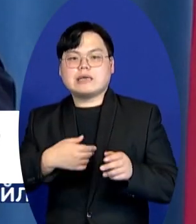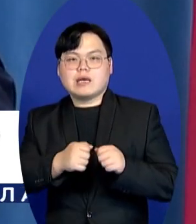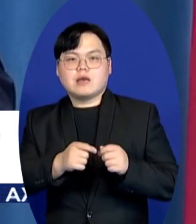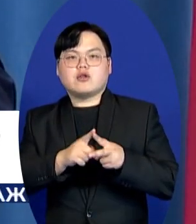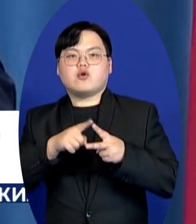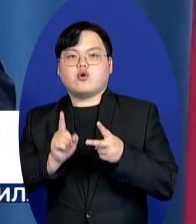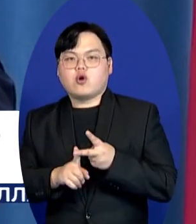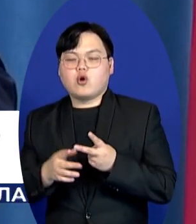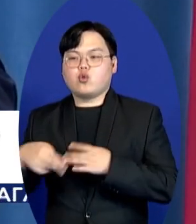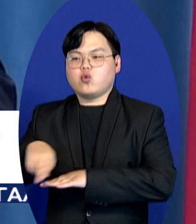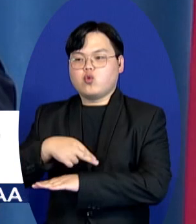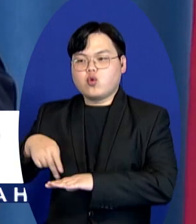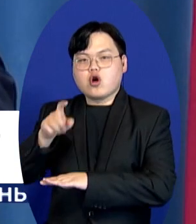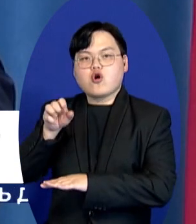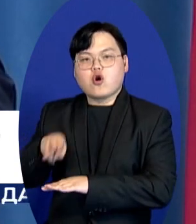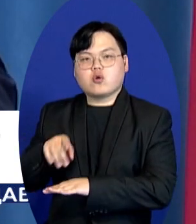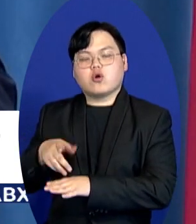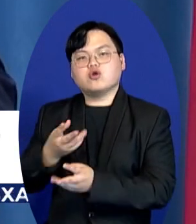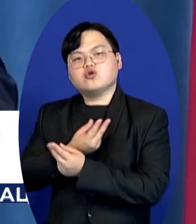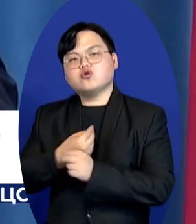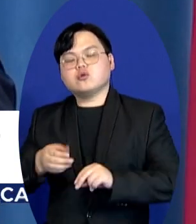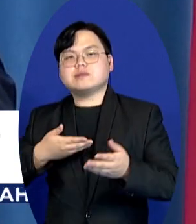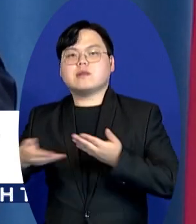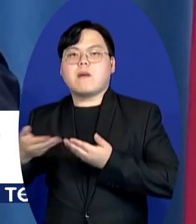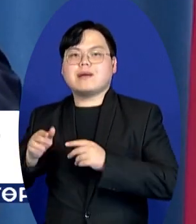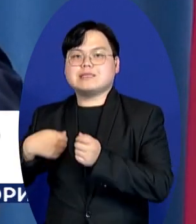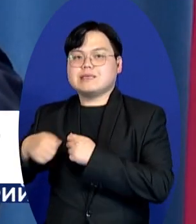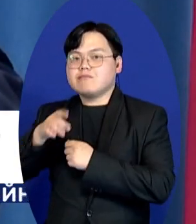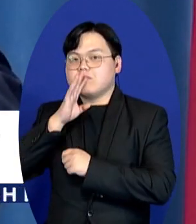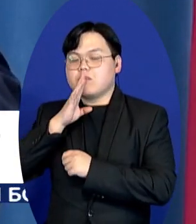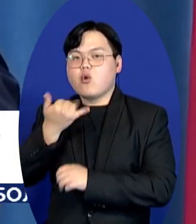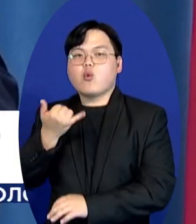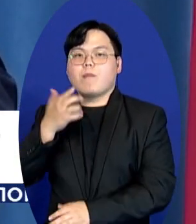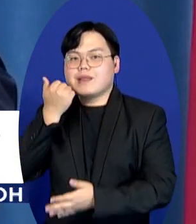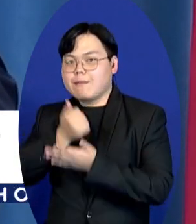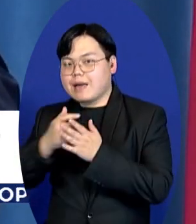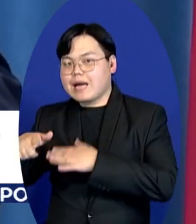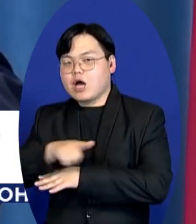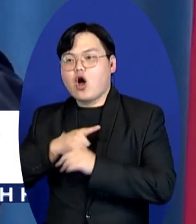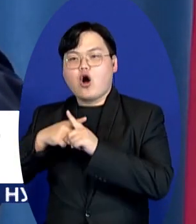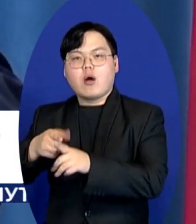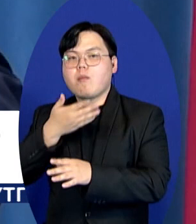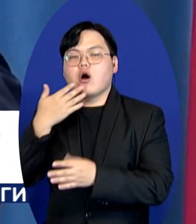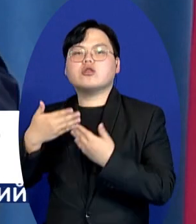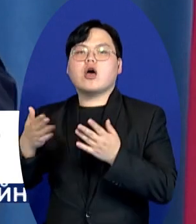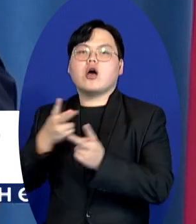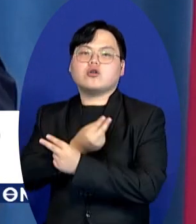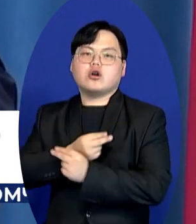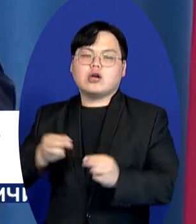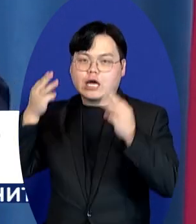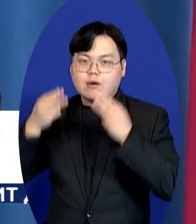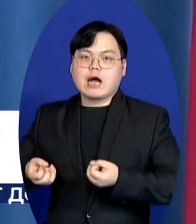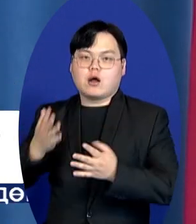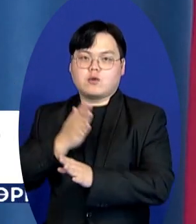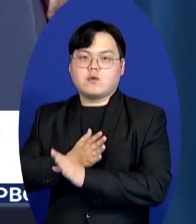гадна одоо дүүрэг хот ороод дотор чөлөөтэй худалдаа эрхлэхэд бол нийслэлийн тамгын газраас ямар нэгэн хориглох зүйл байхгүй гэдэг дээр бол одоо шийдвэр